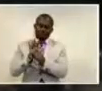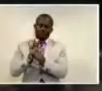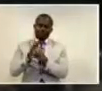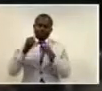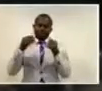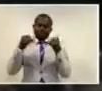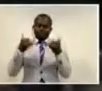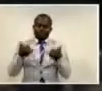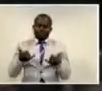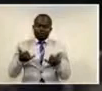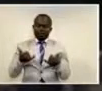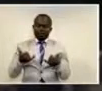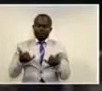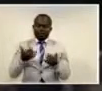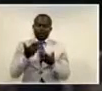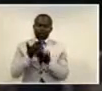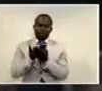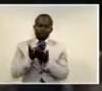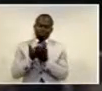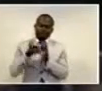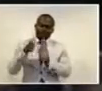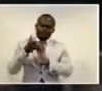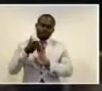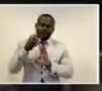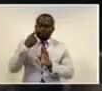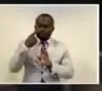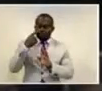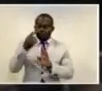ndagira ngo mbihutire turebe ko